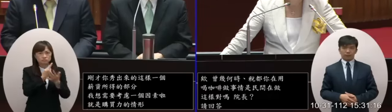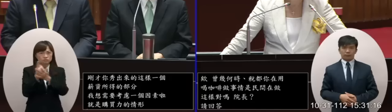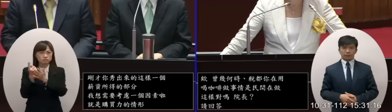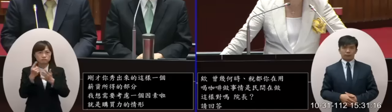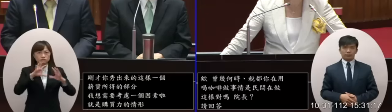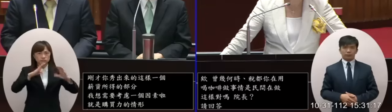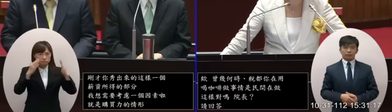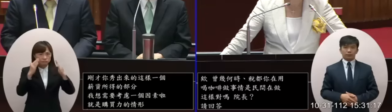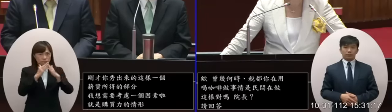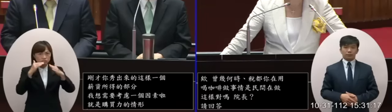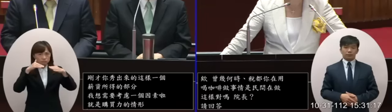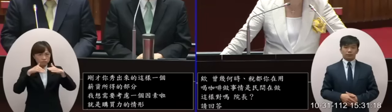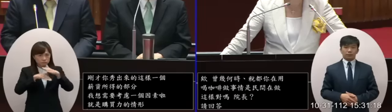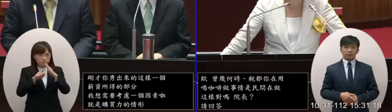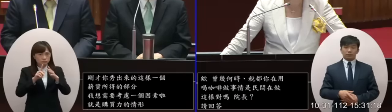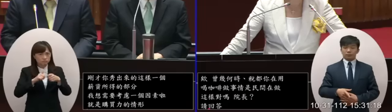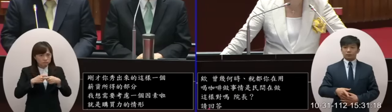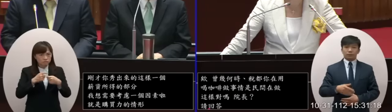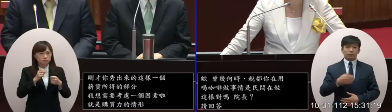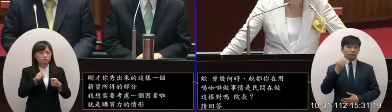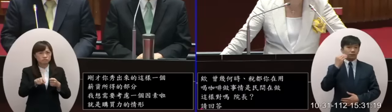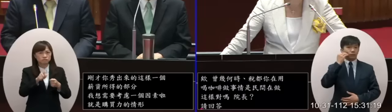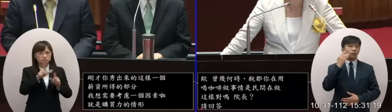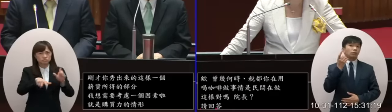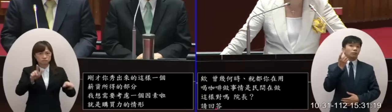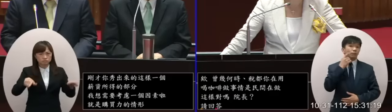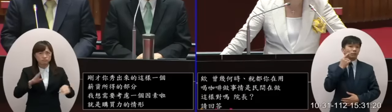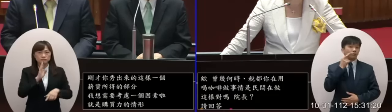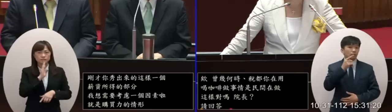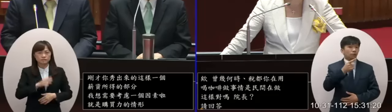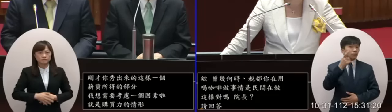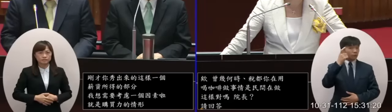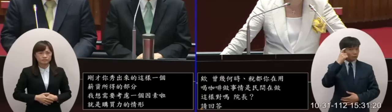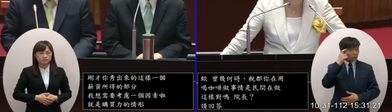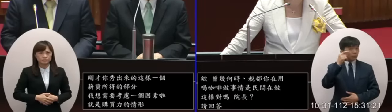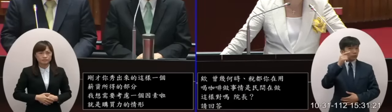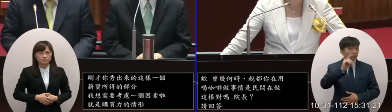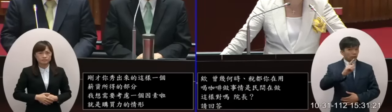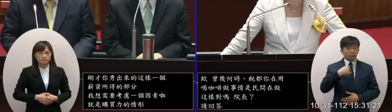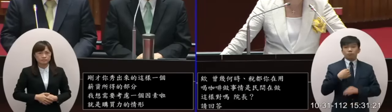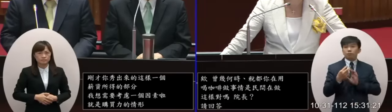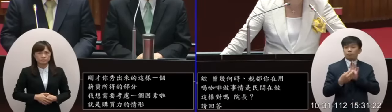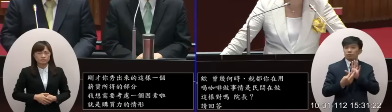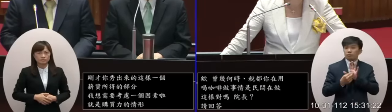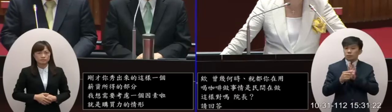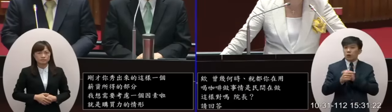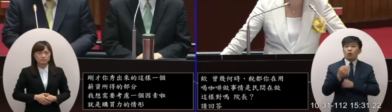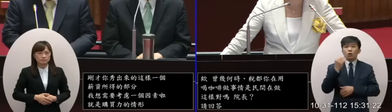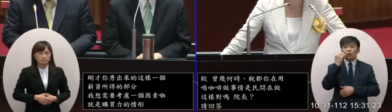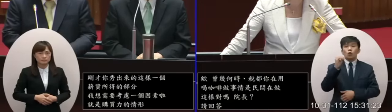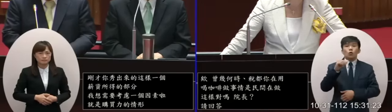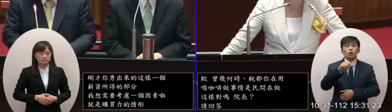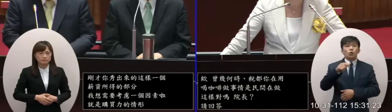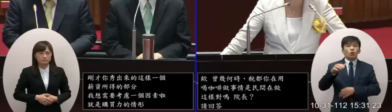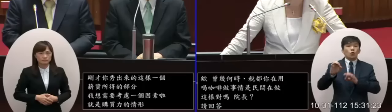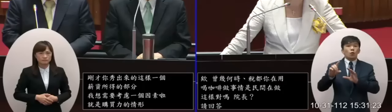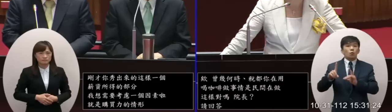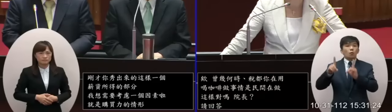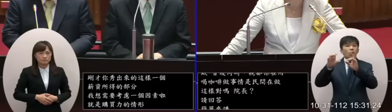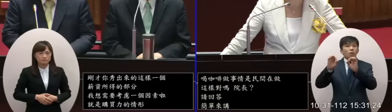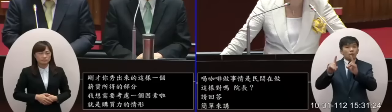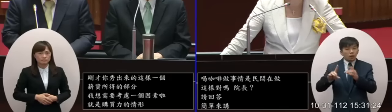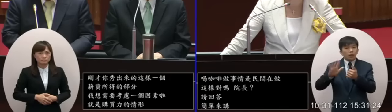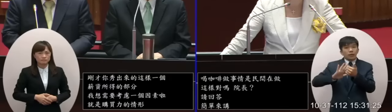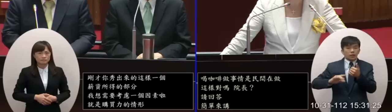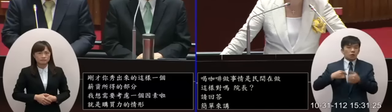的了。 所以你简单来讲，我如果了解你的意思没错，你的意思就是说，哦，因为这个物价指数的关系，我们台湾